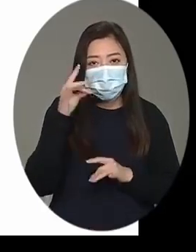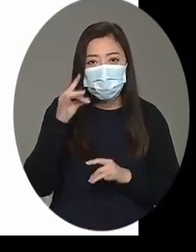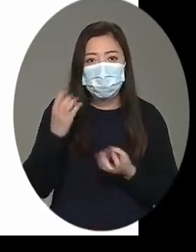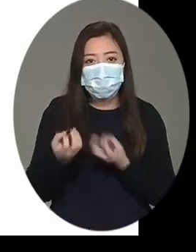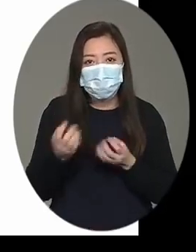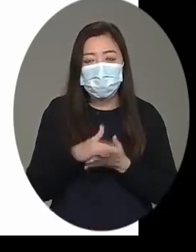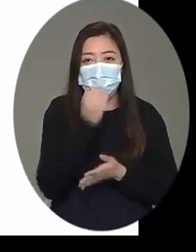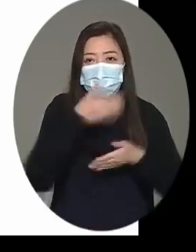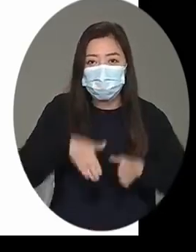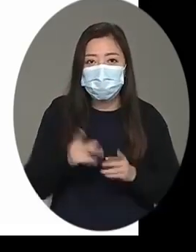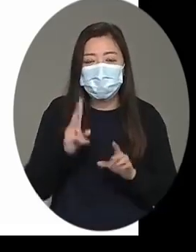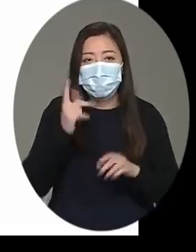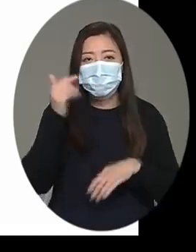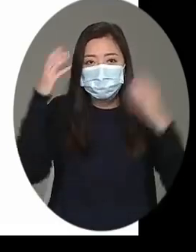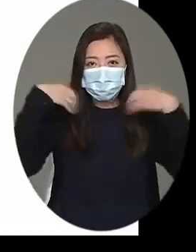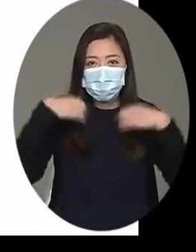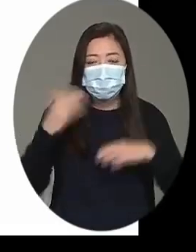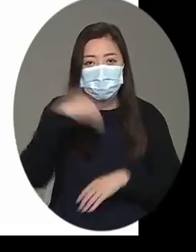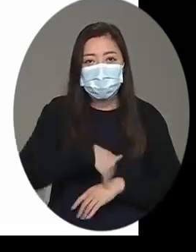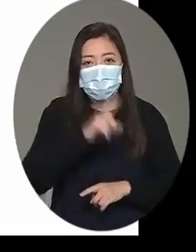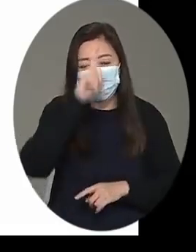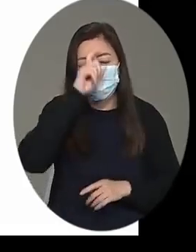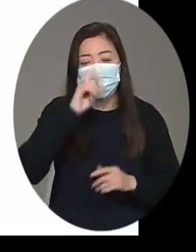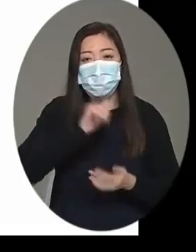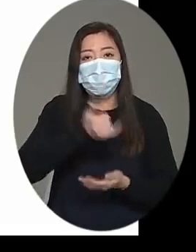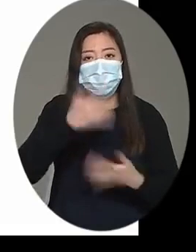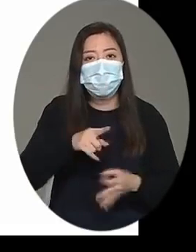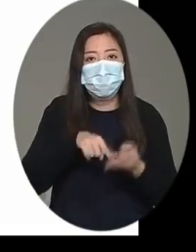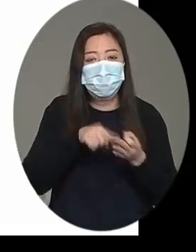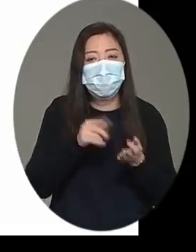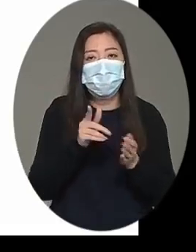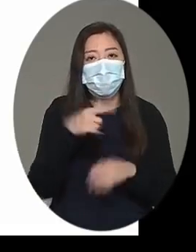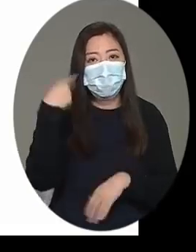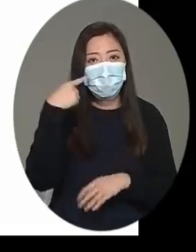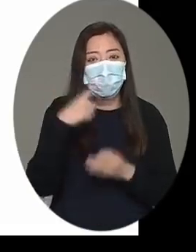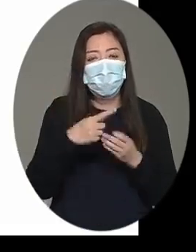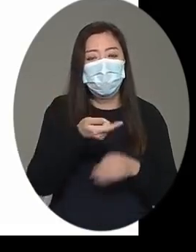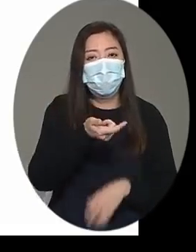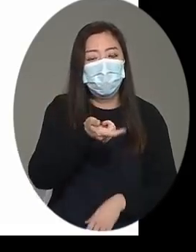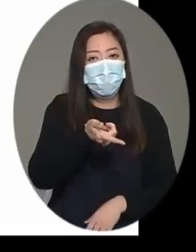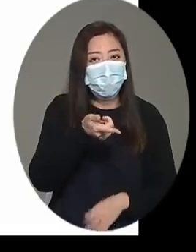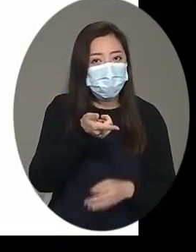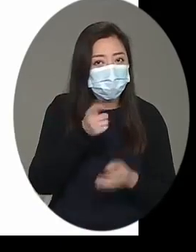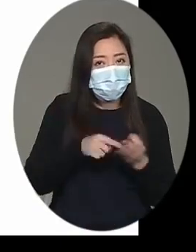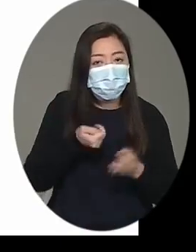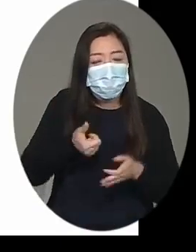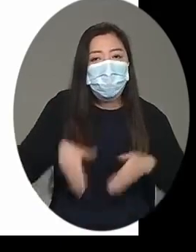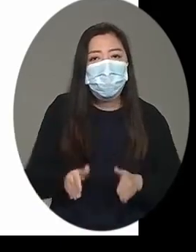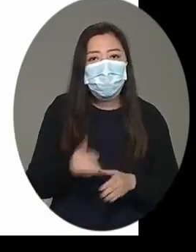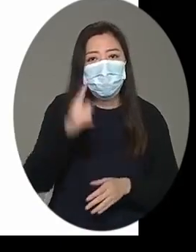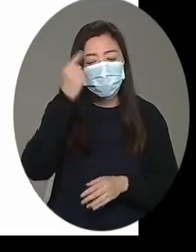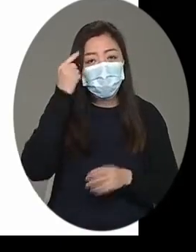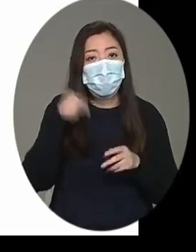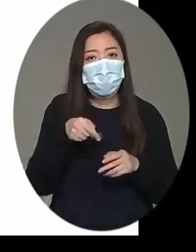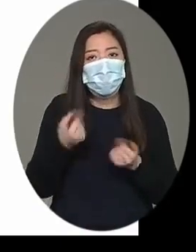藏山，又或者是纪念已故诺贝尔和平奖得主刘晓波的晓波路。议案话，这样做是想声